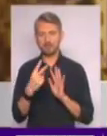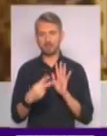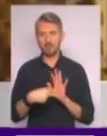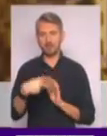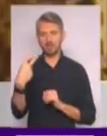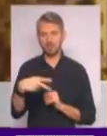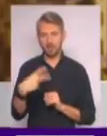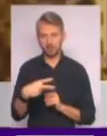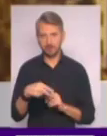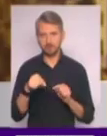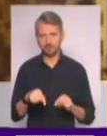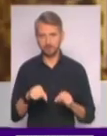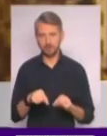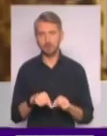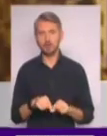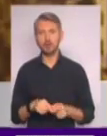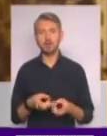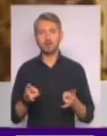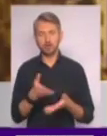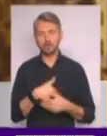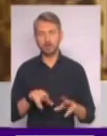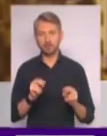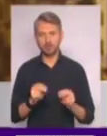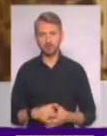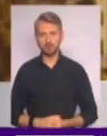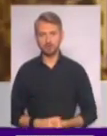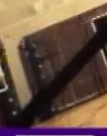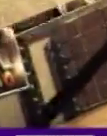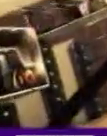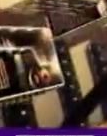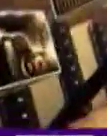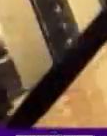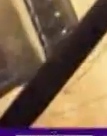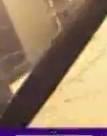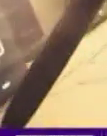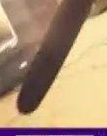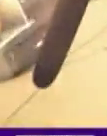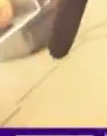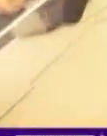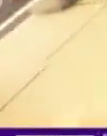15:10. Залишайтеся на телеканалі Київ і до зустрічі.